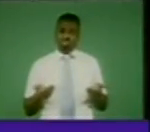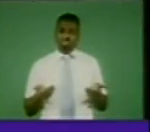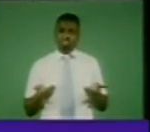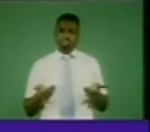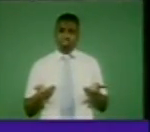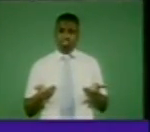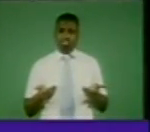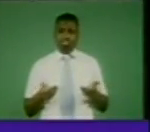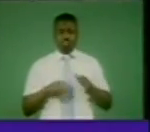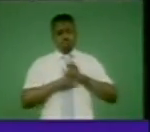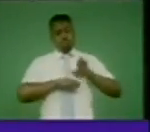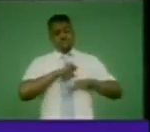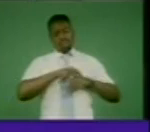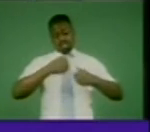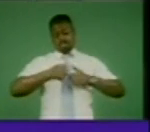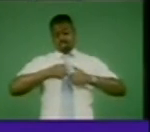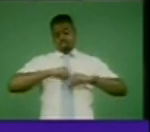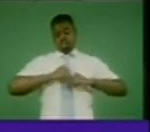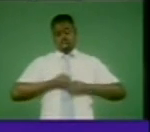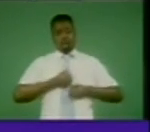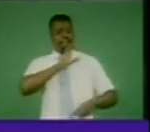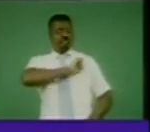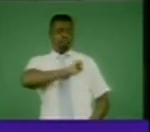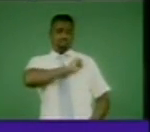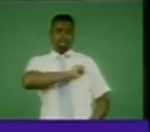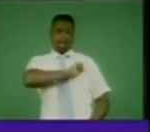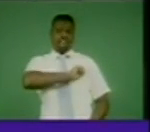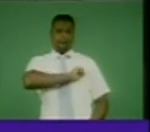kwa kuwa na mwenyekiti naye alivumilia,